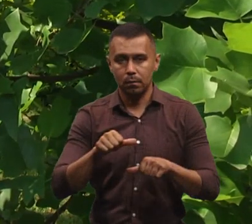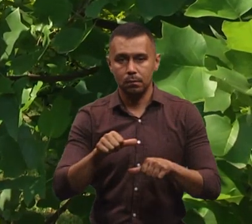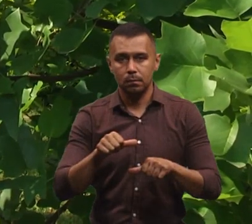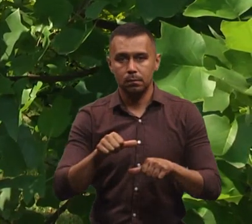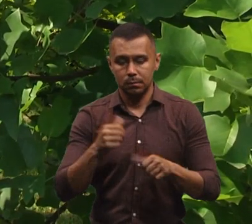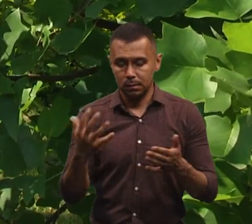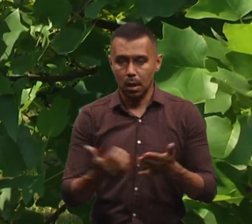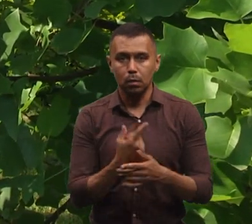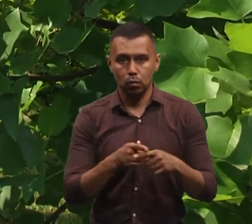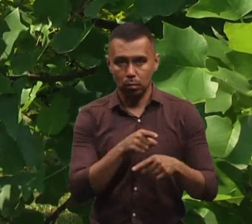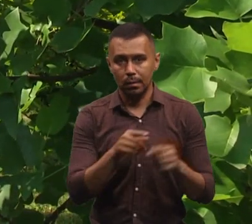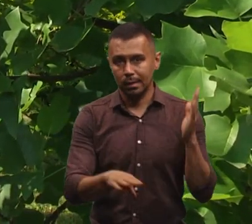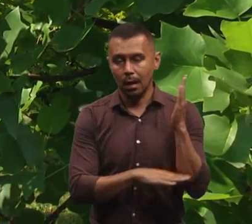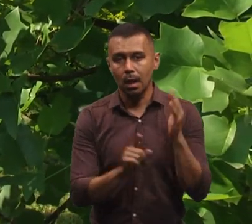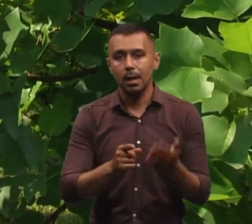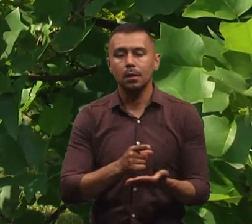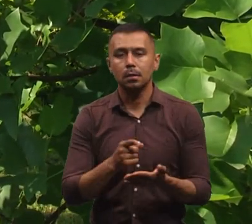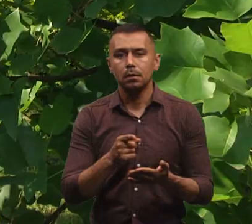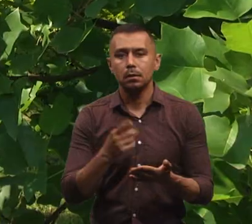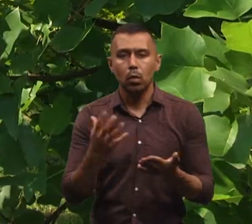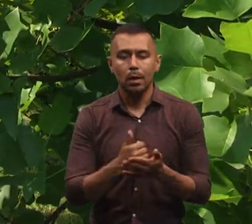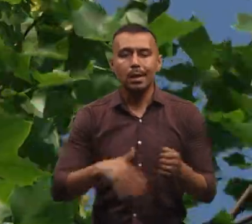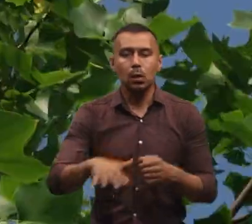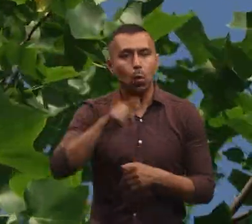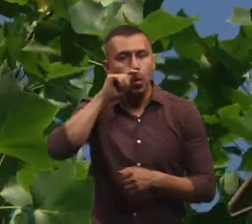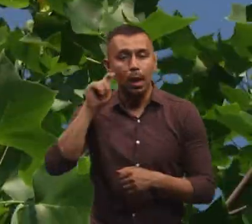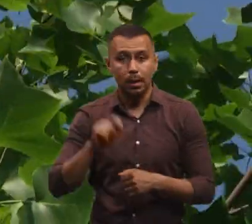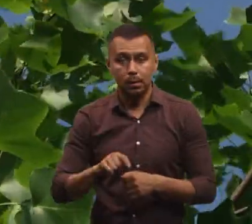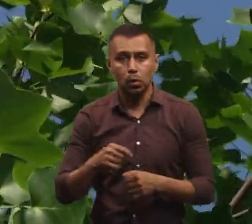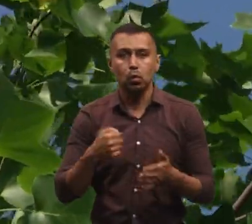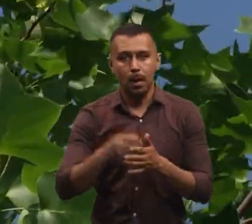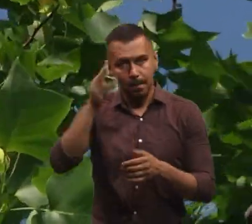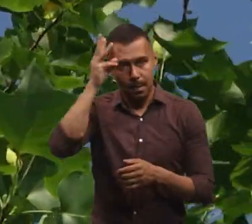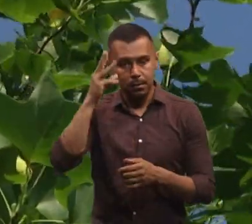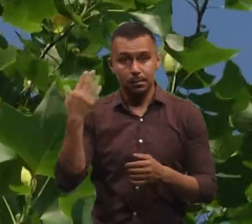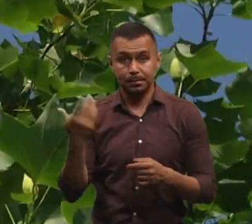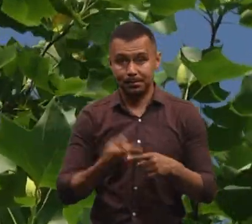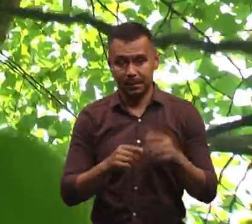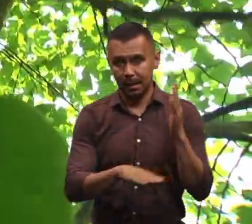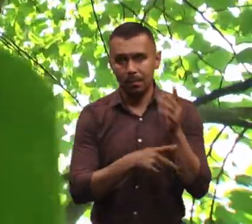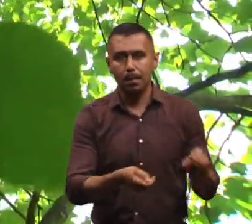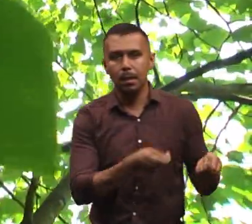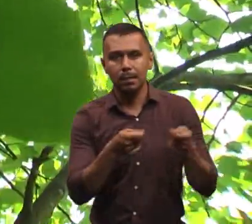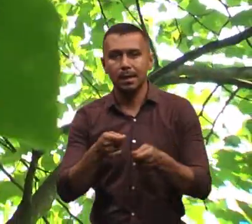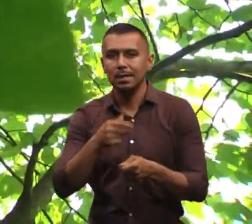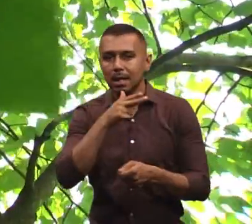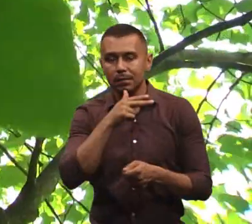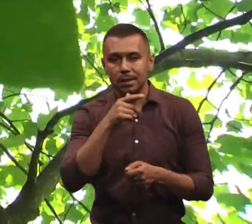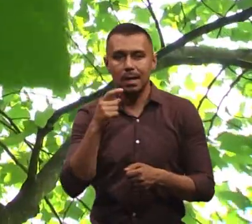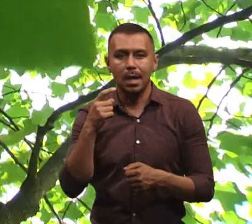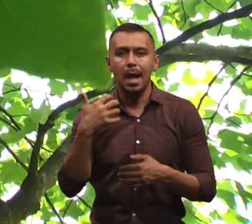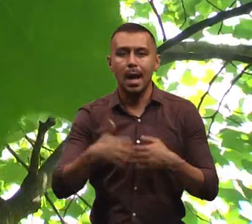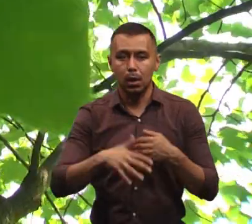палеонтологічним знахідкам цього дерева. Але знаходять його і на території України. До Хмельницького тюльпанові дерева привезли з Чернівців і